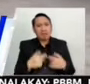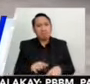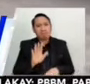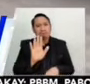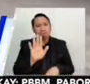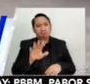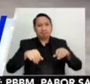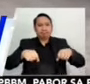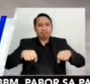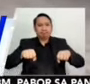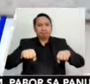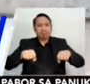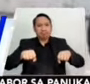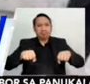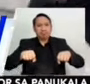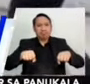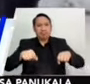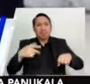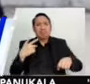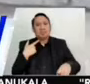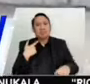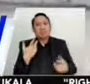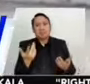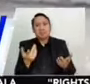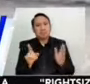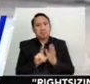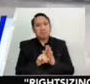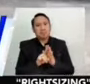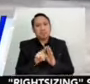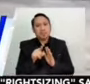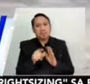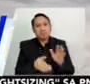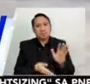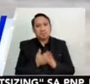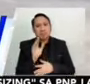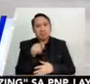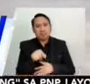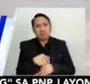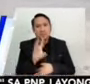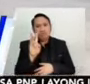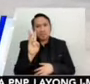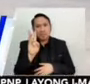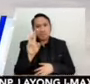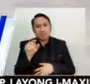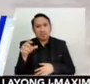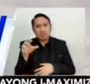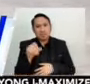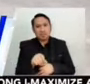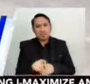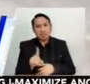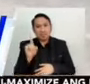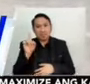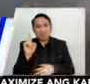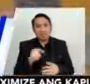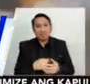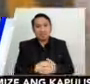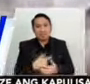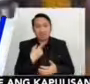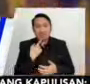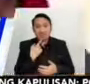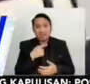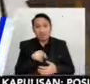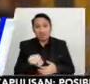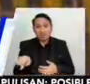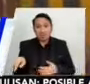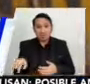rider na naakto ang ilegal na dumaan sa busway. Anim agad ang natikitan. Ang isang motorcycle rider pinapagilid ng mga operatiba